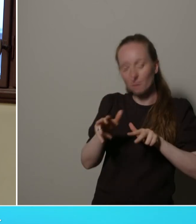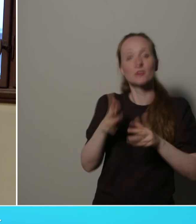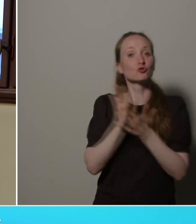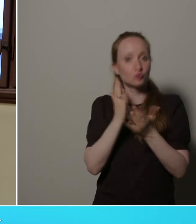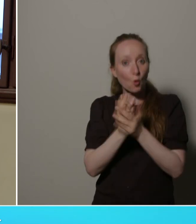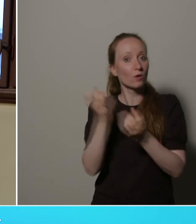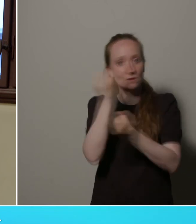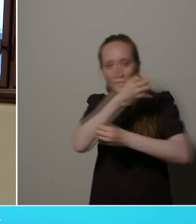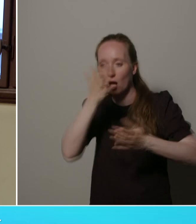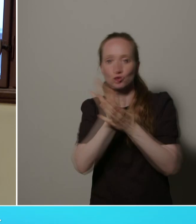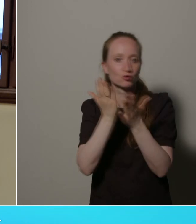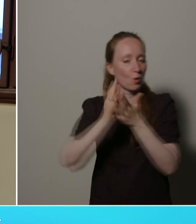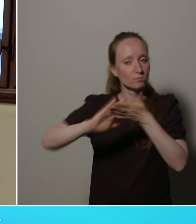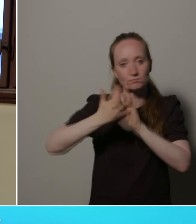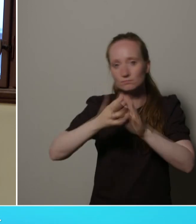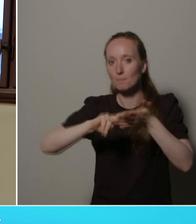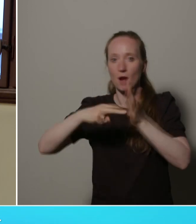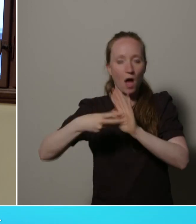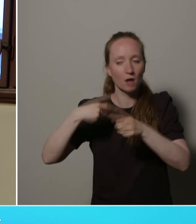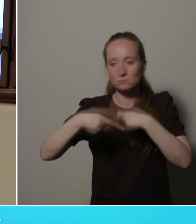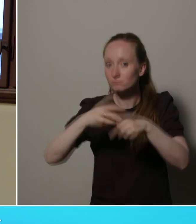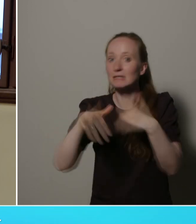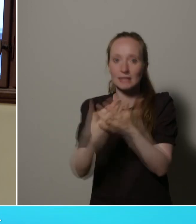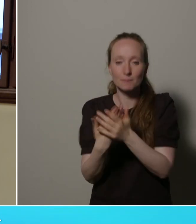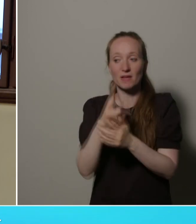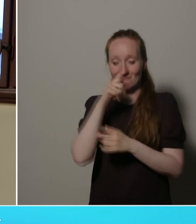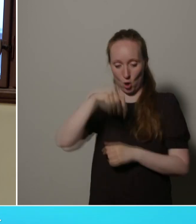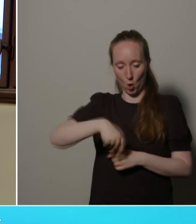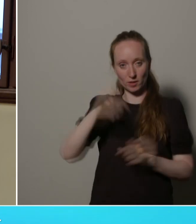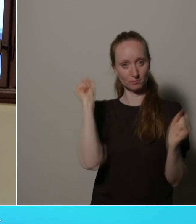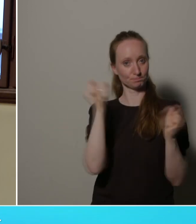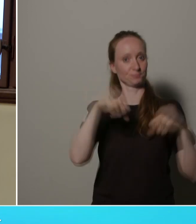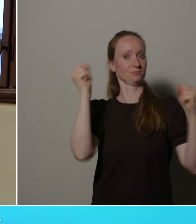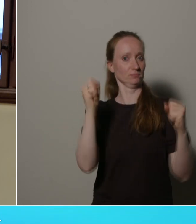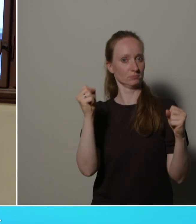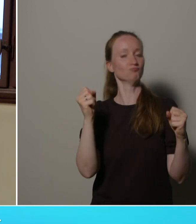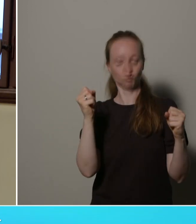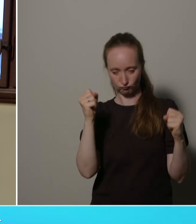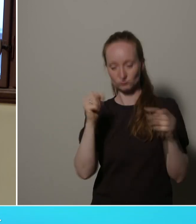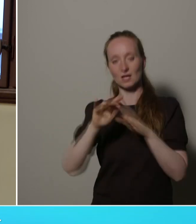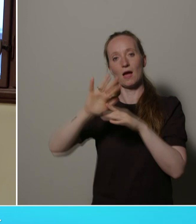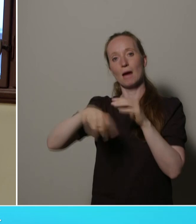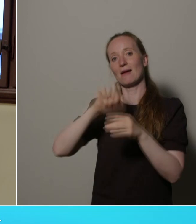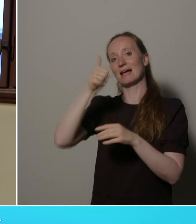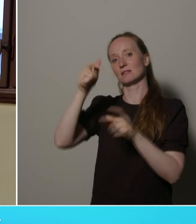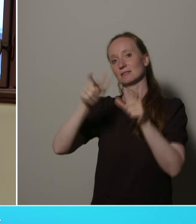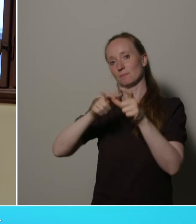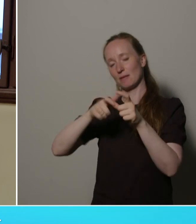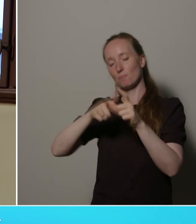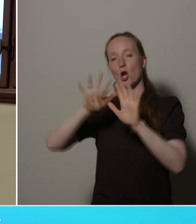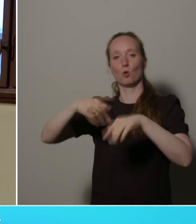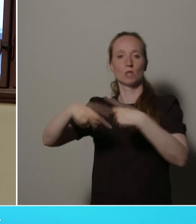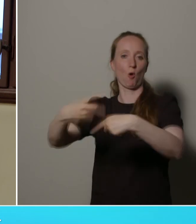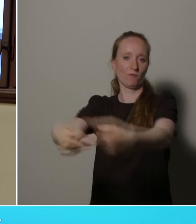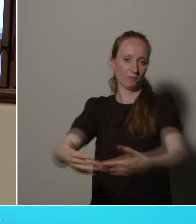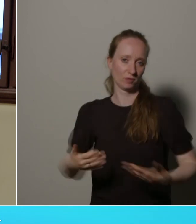geklärt, dass ich da guter Dinge bin, dass, wenn wir das heute beschließen, und darum werbe ich, ab 1. September dann laufen kann.